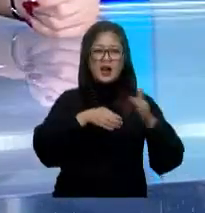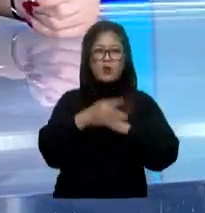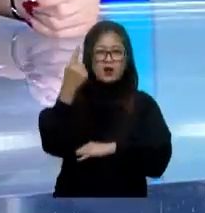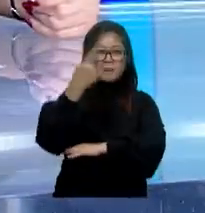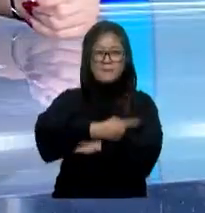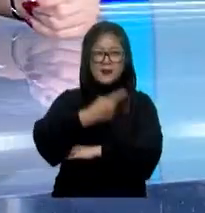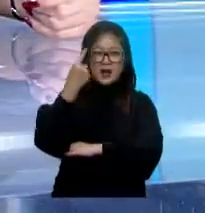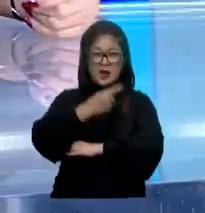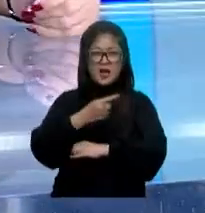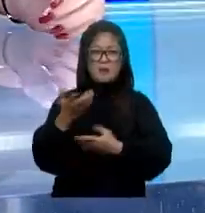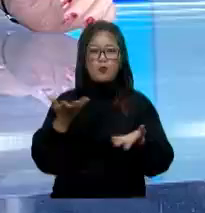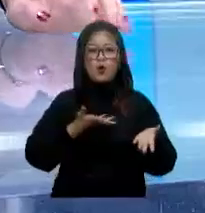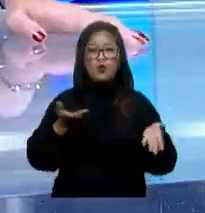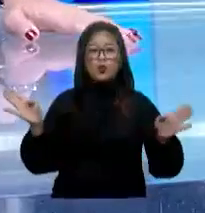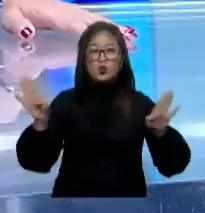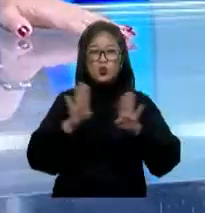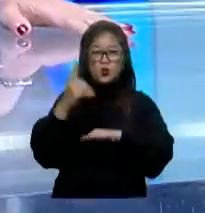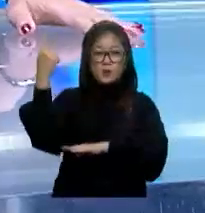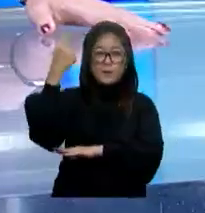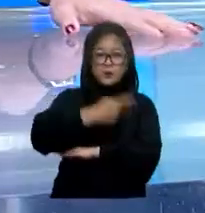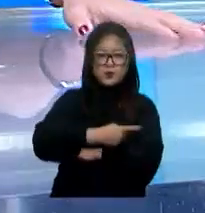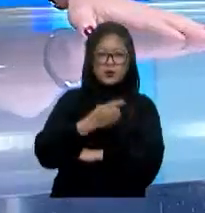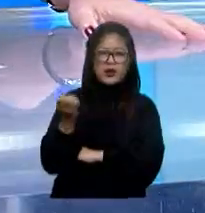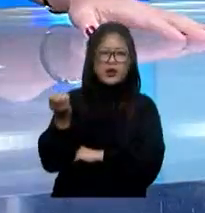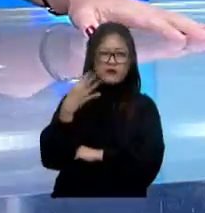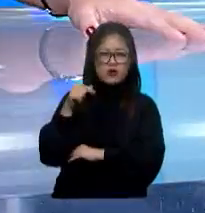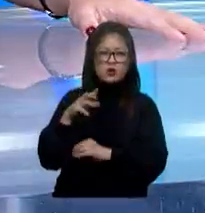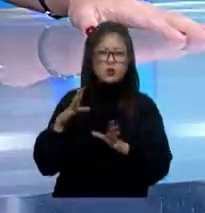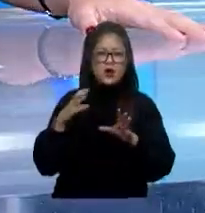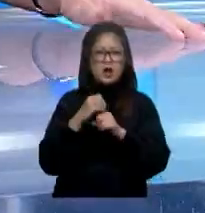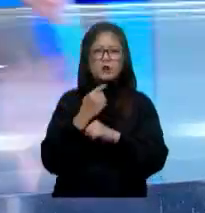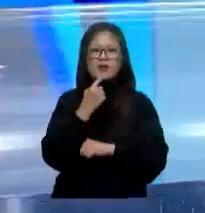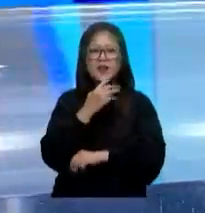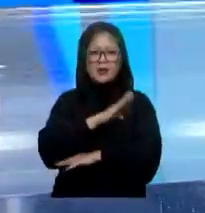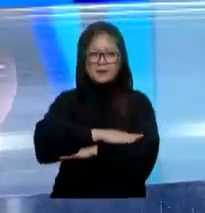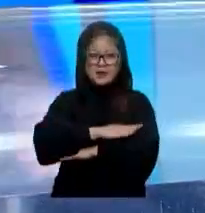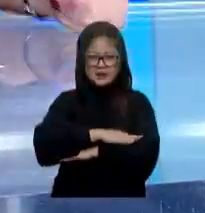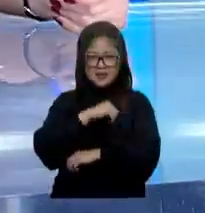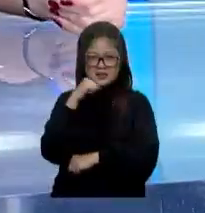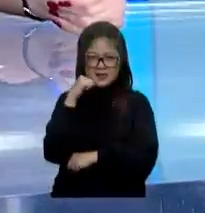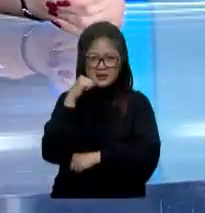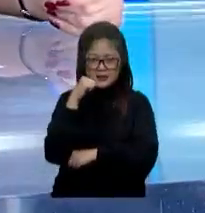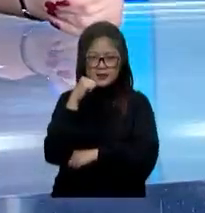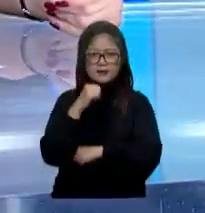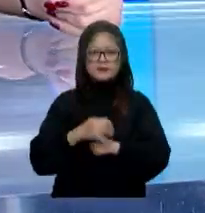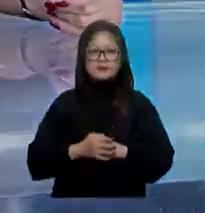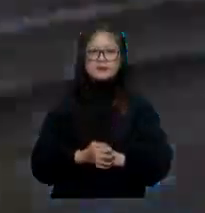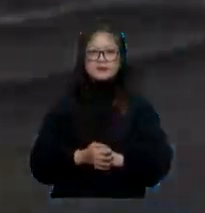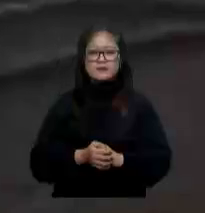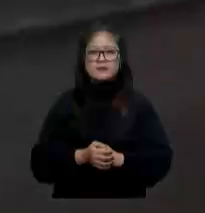palang perlintasan yang tertutup. Dan informasi ini kami rangkum dalam Seputar Kriminal berikut ini.